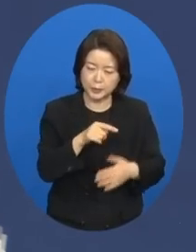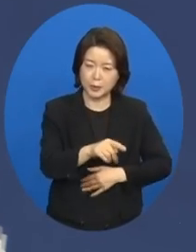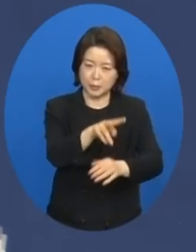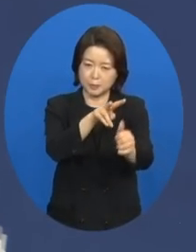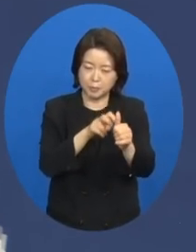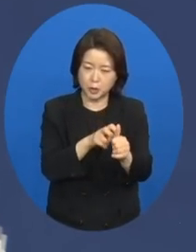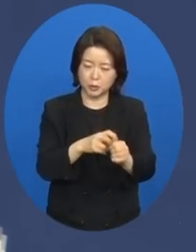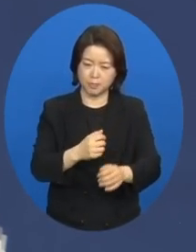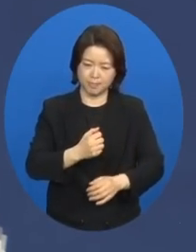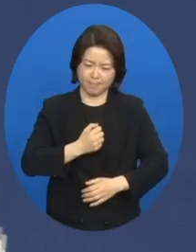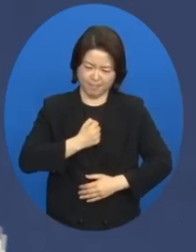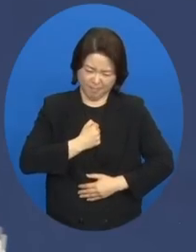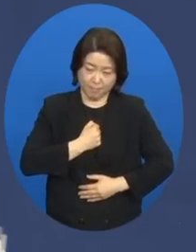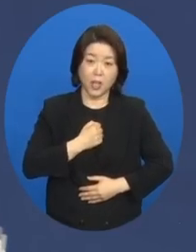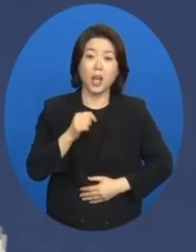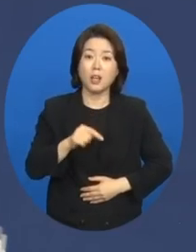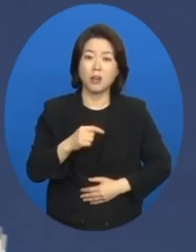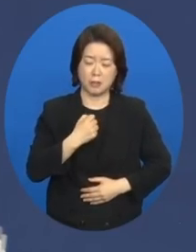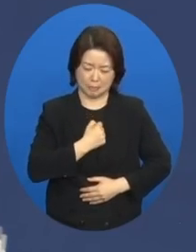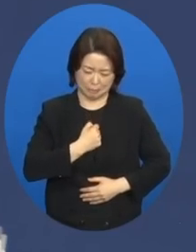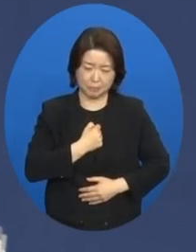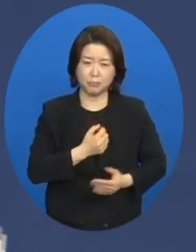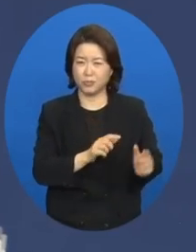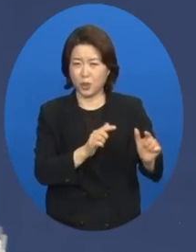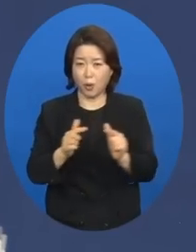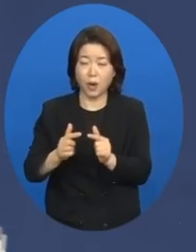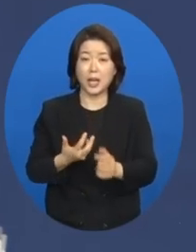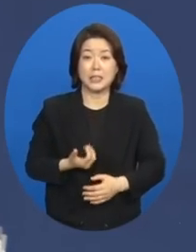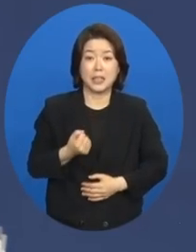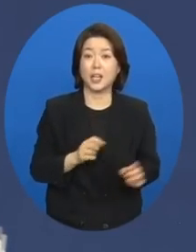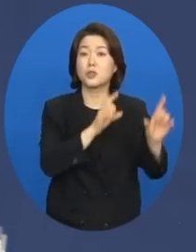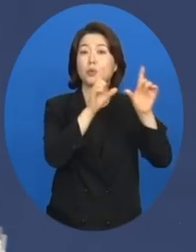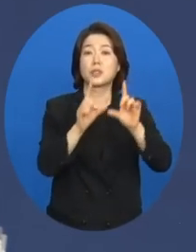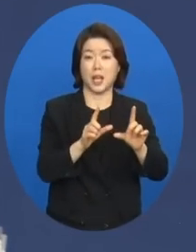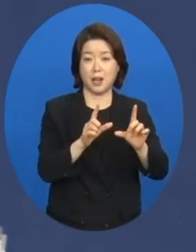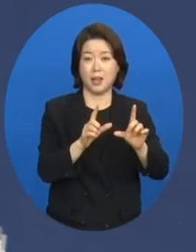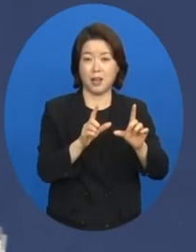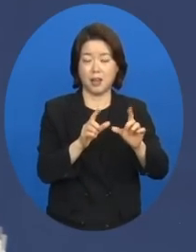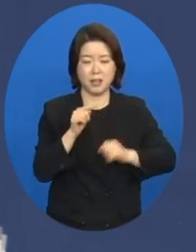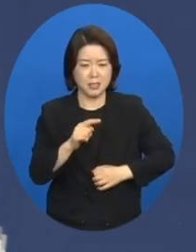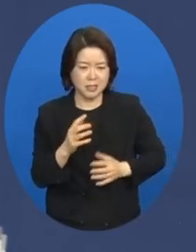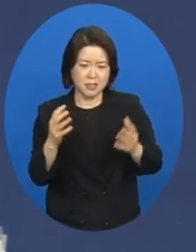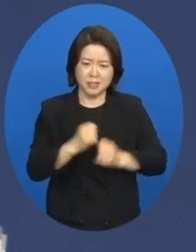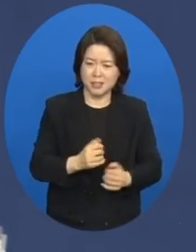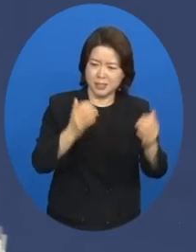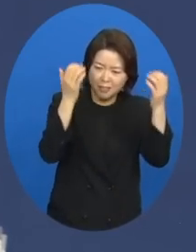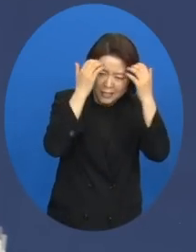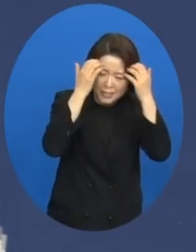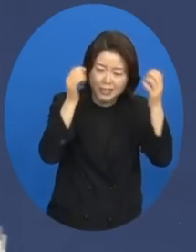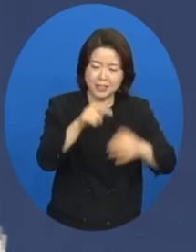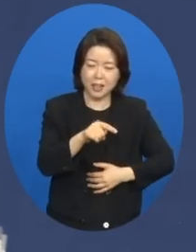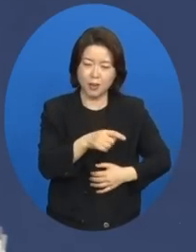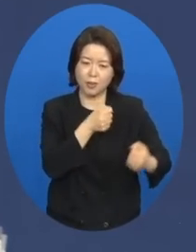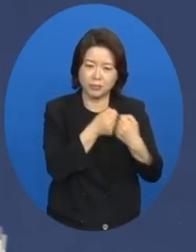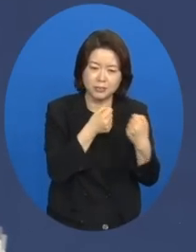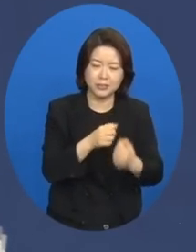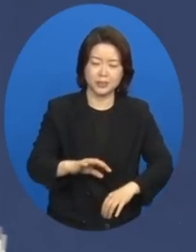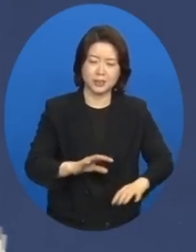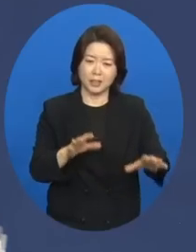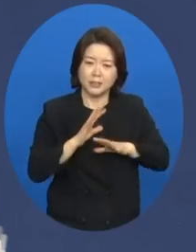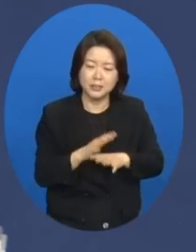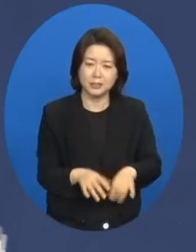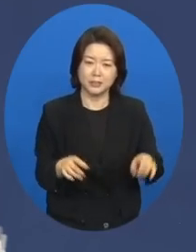미움, 한 이런 것들로 살아가던, 그래서 이걸 가지고 씨름하고 싸우고 이 불안을 떨고